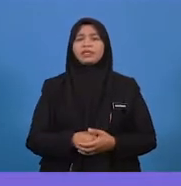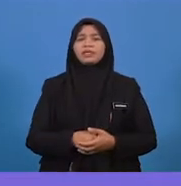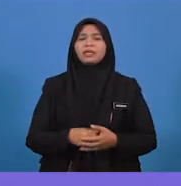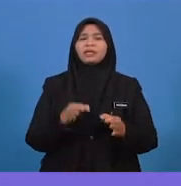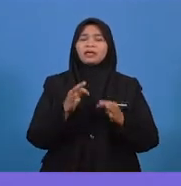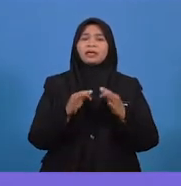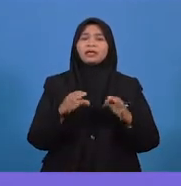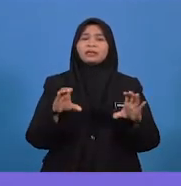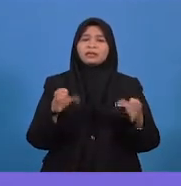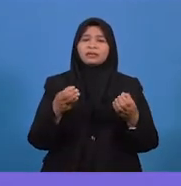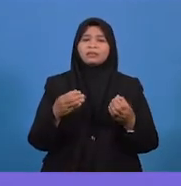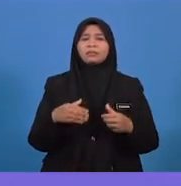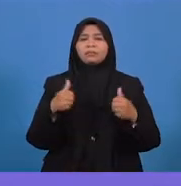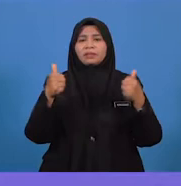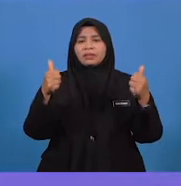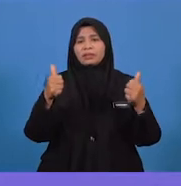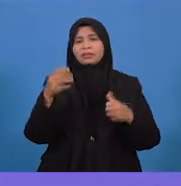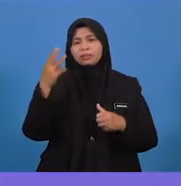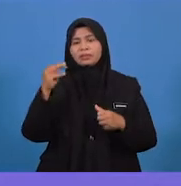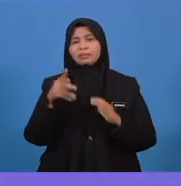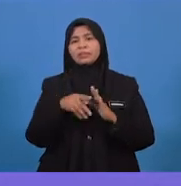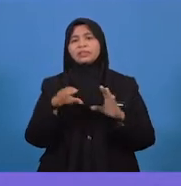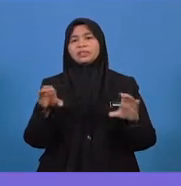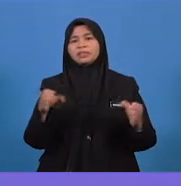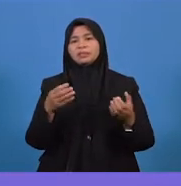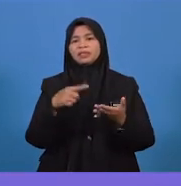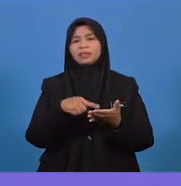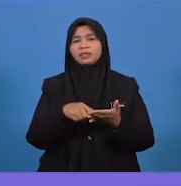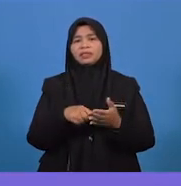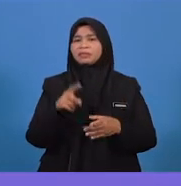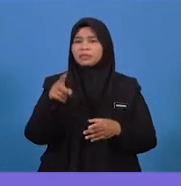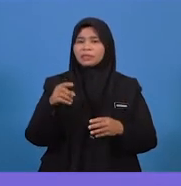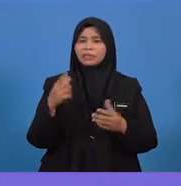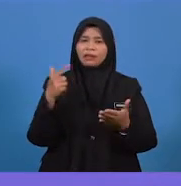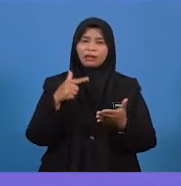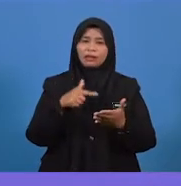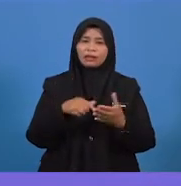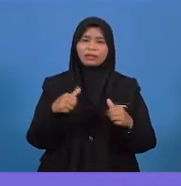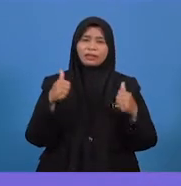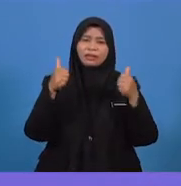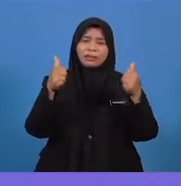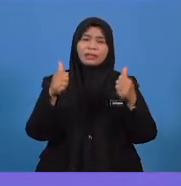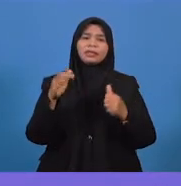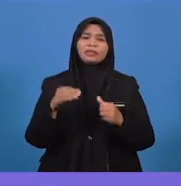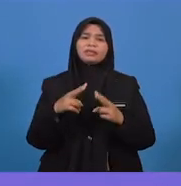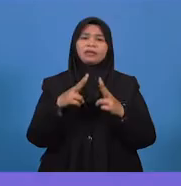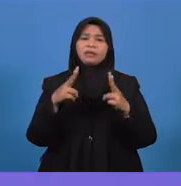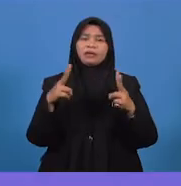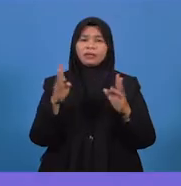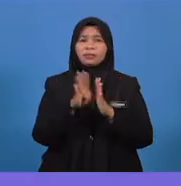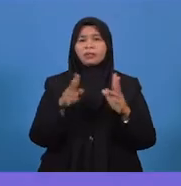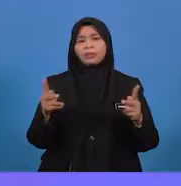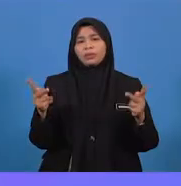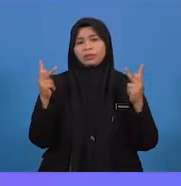Kalau ciptaannya pun hebat, maka pencipta makhluk-makhluk ini mesti lagi hebat dan maha berkuasa.